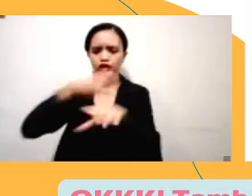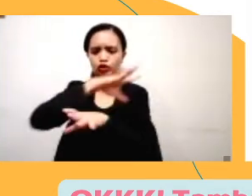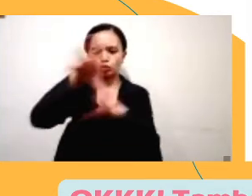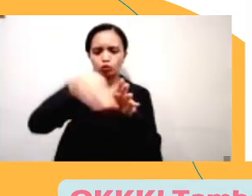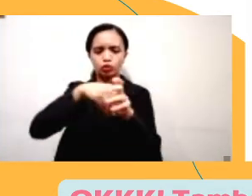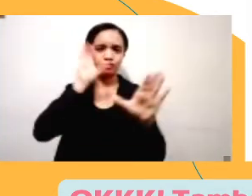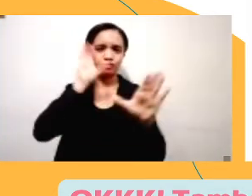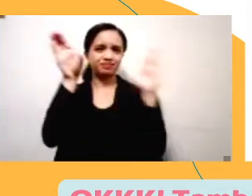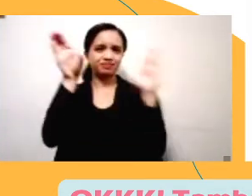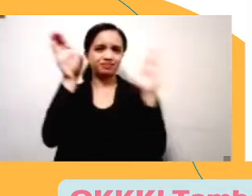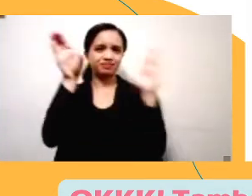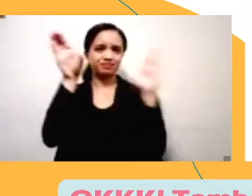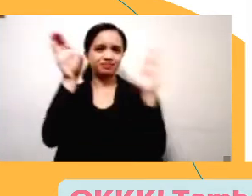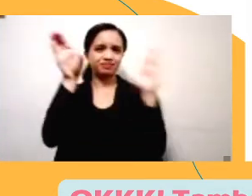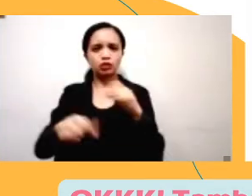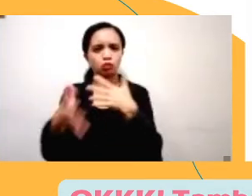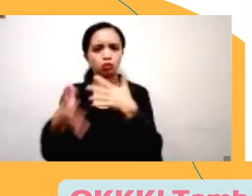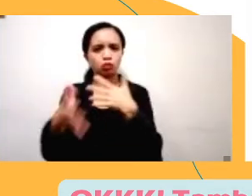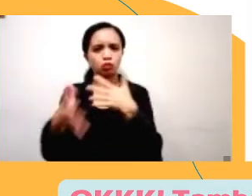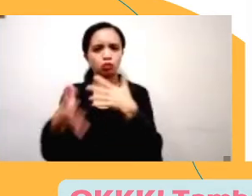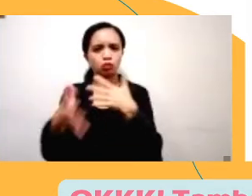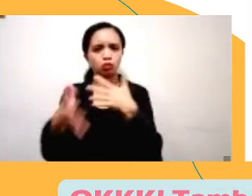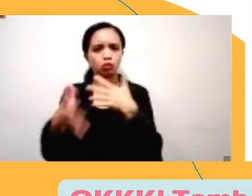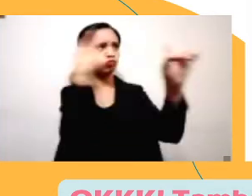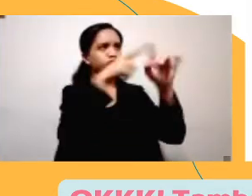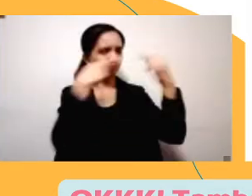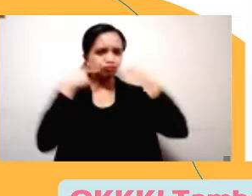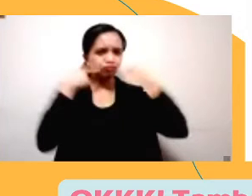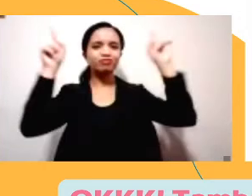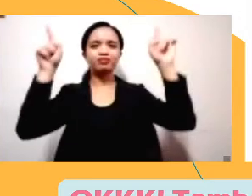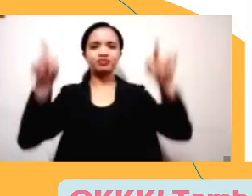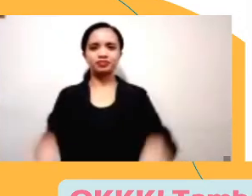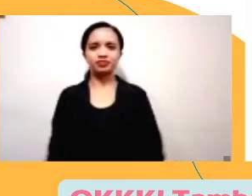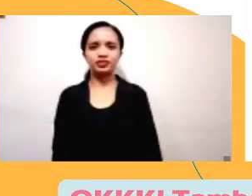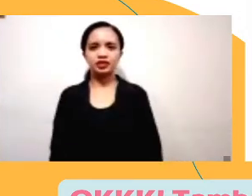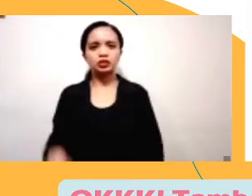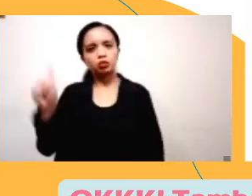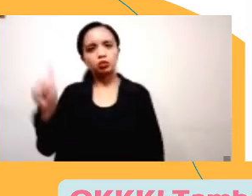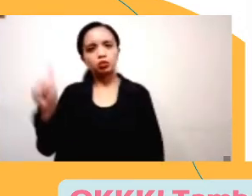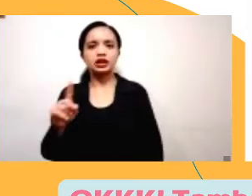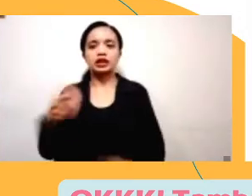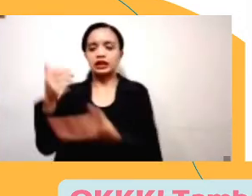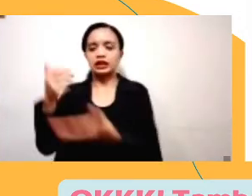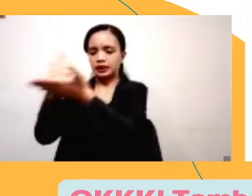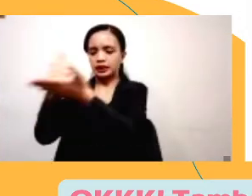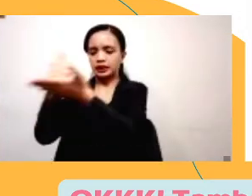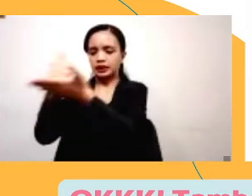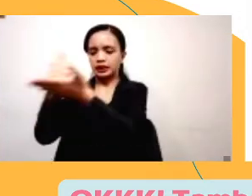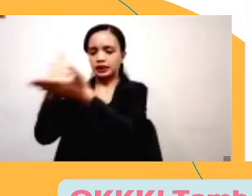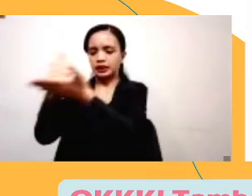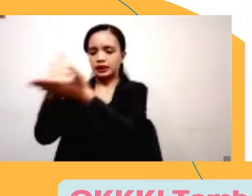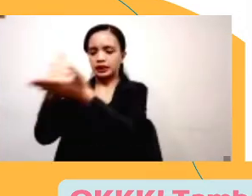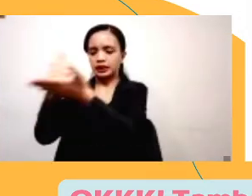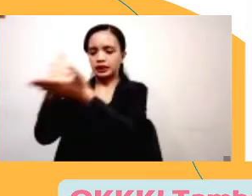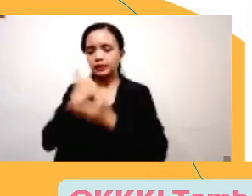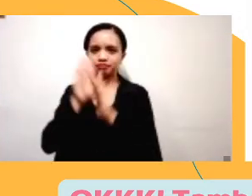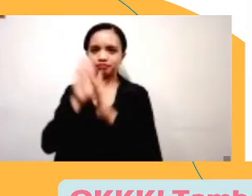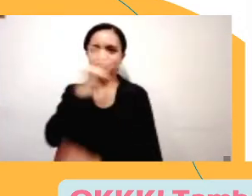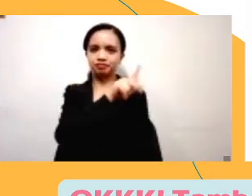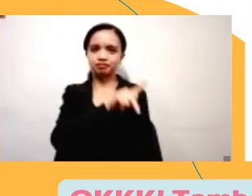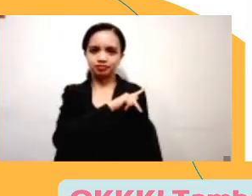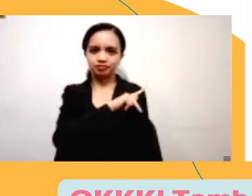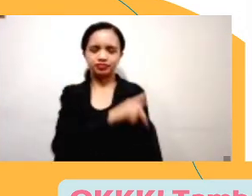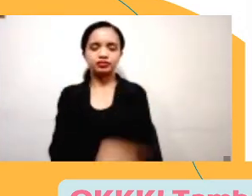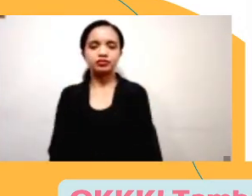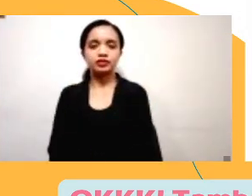na narating na ninyo kung iyon ay kumbaga nag-ambag sa inyong personal na development. Okay? Mga tao